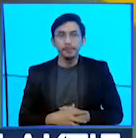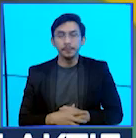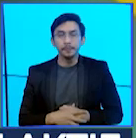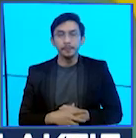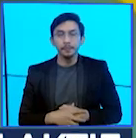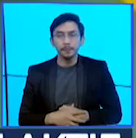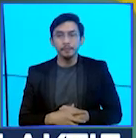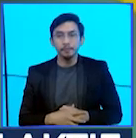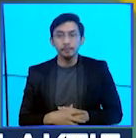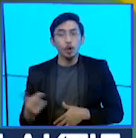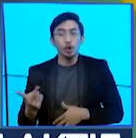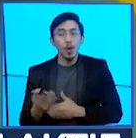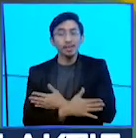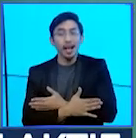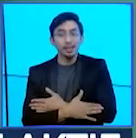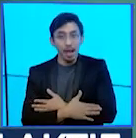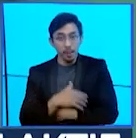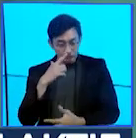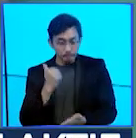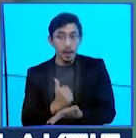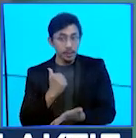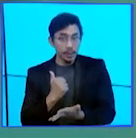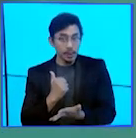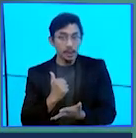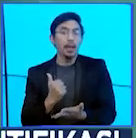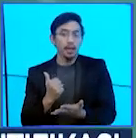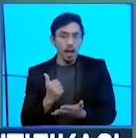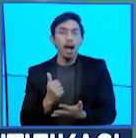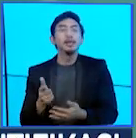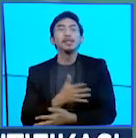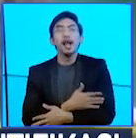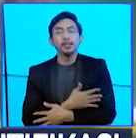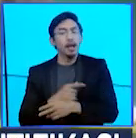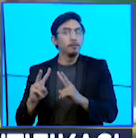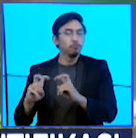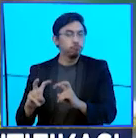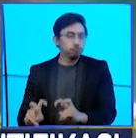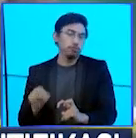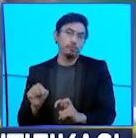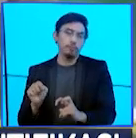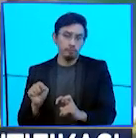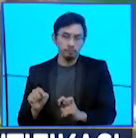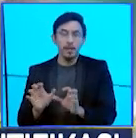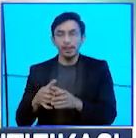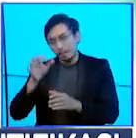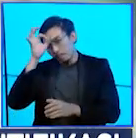Kepastian kedua jenazah adalah Ali Kalora dan Jaka Ramadan diperoleh dari hasil identifikasi dan otopsi oleh tim Inavis Polda Sulawesi Tengah.